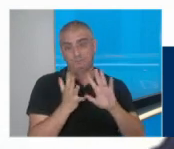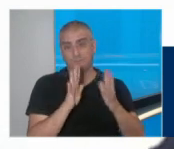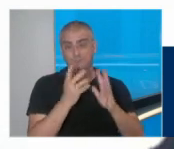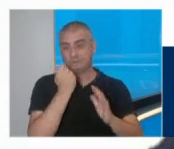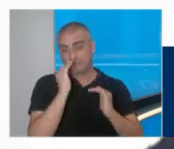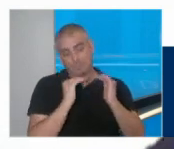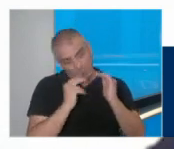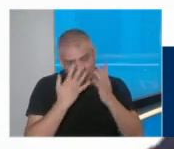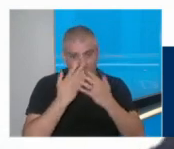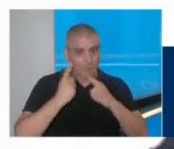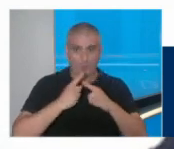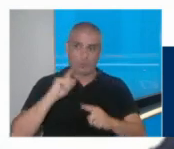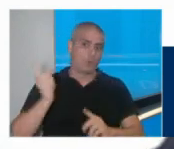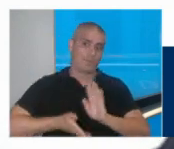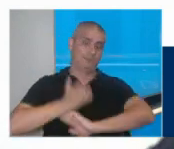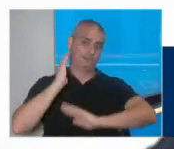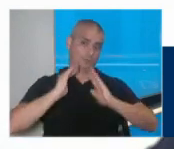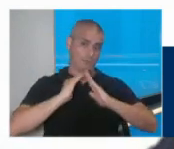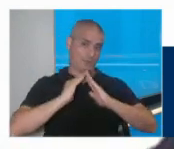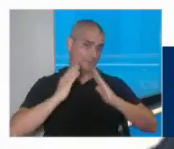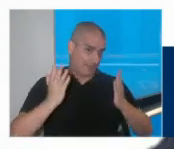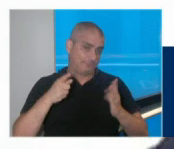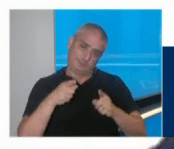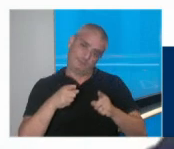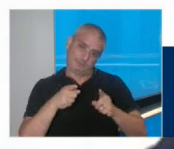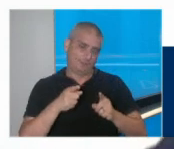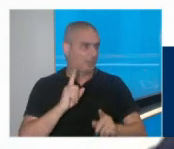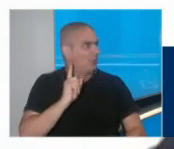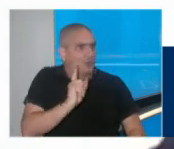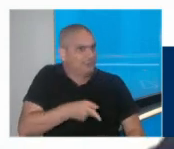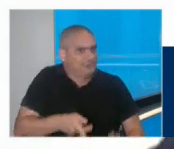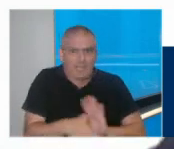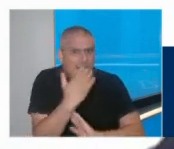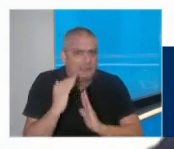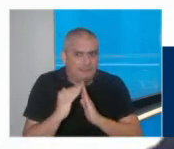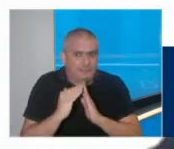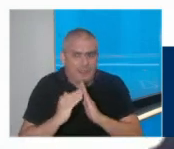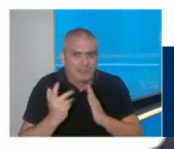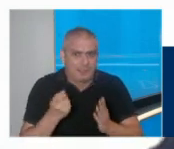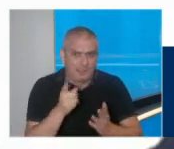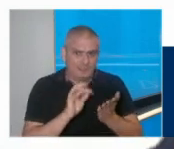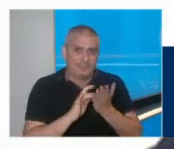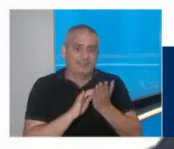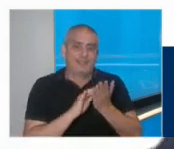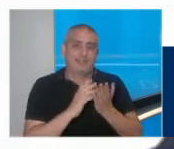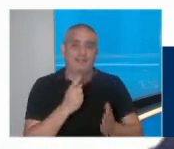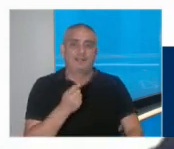קצת פחות, לא ברור בטוח שכולם יצאו מהבית, אבל זאת... לא צריך לצאת מהבית, כאמור זה